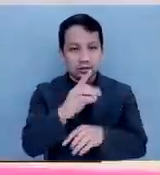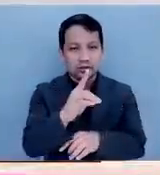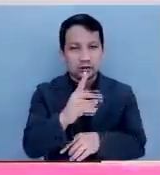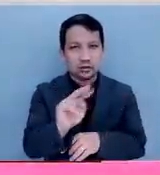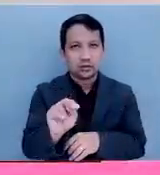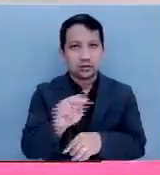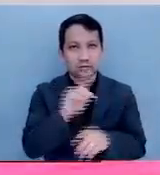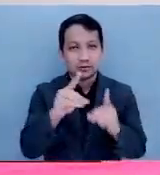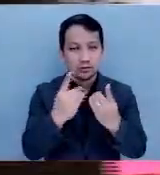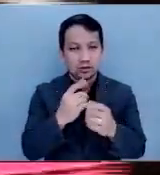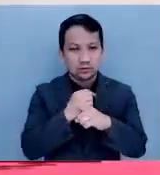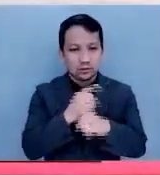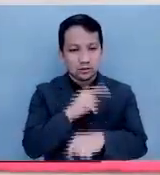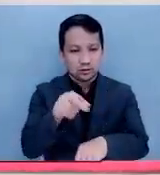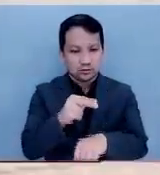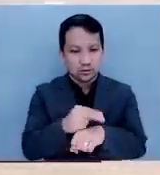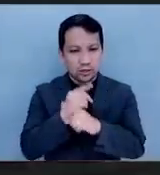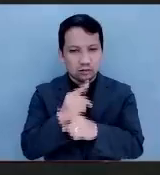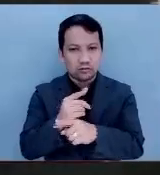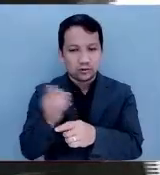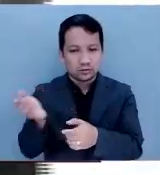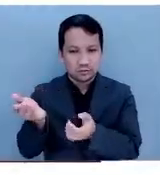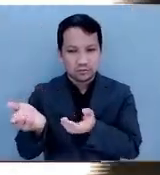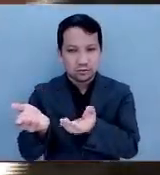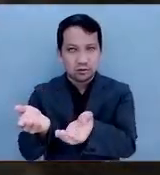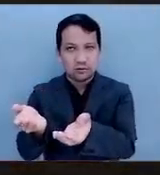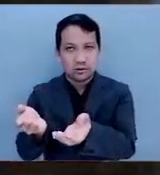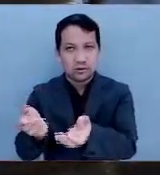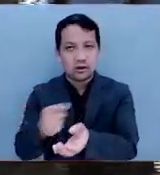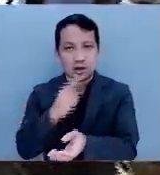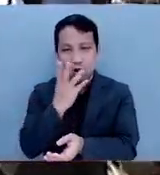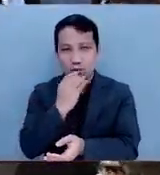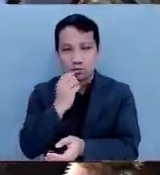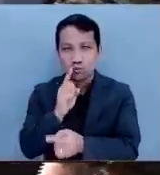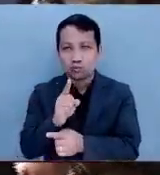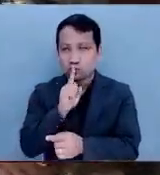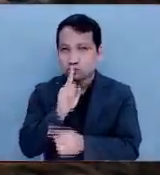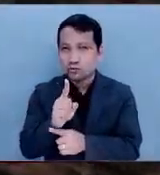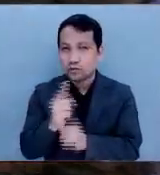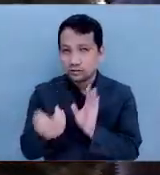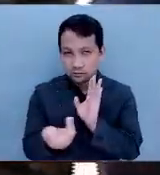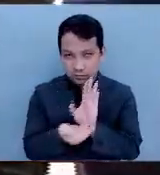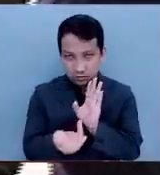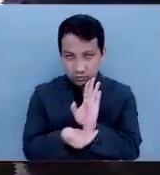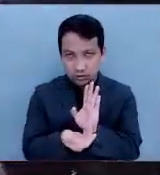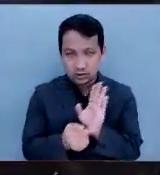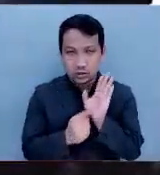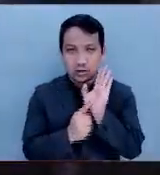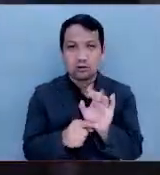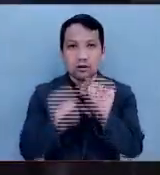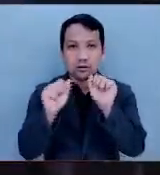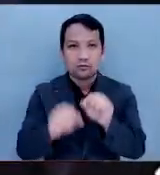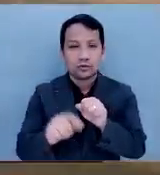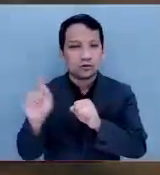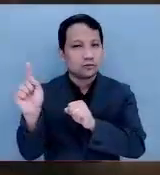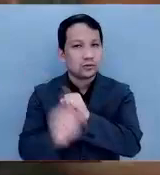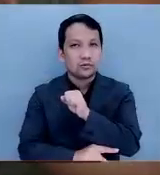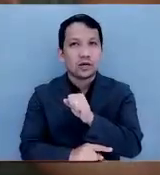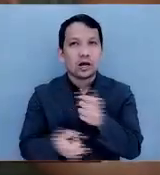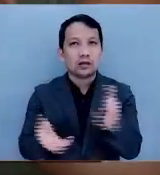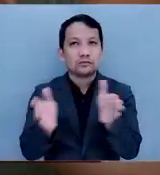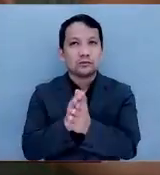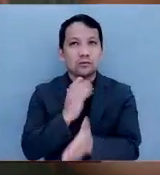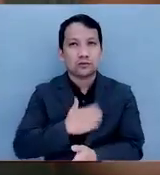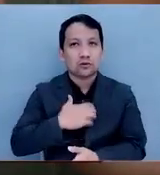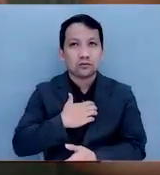Defense kung totoo ngang ang mga nagkukumpulang Chinese vessels ang may kagagawan nito. Kung mapatunayan nila ito, pwede raw panagutin ng China. According